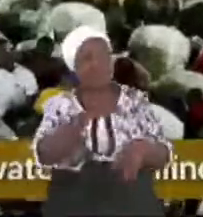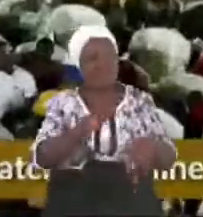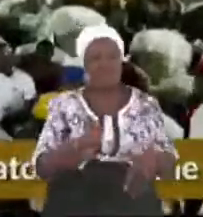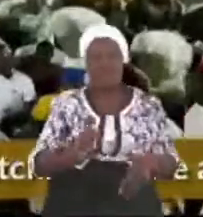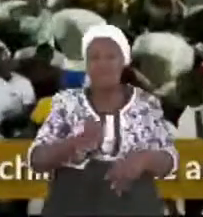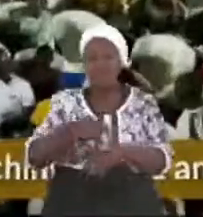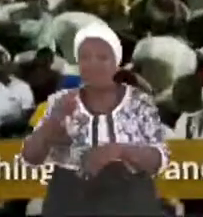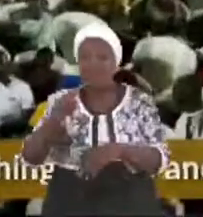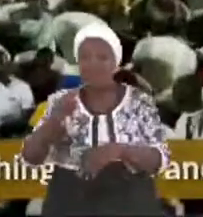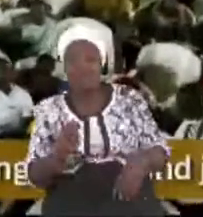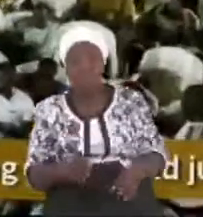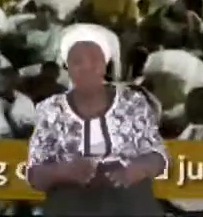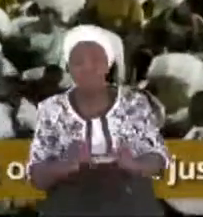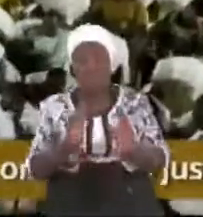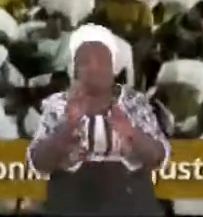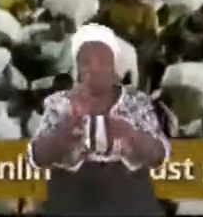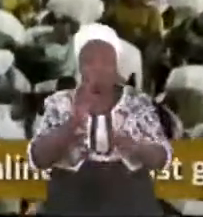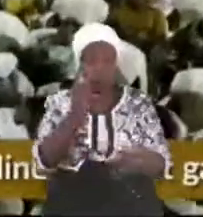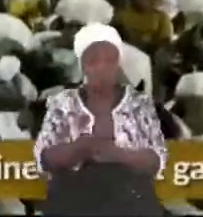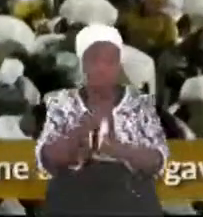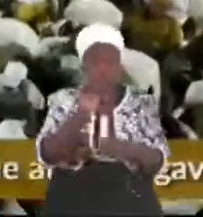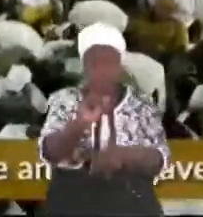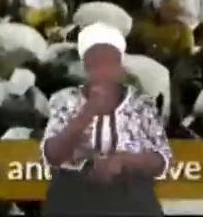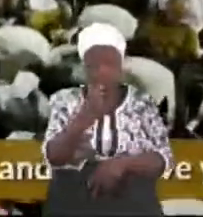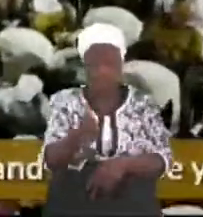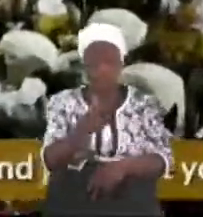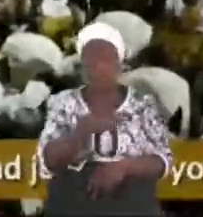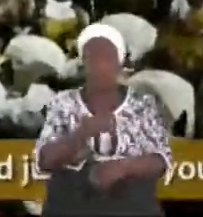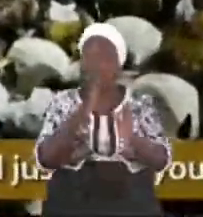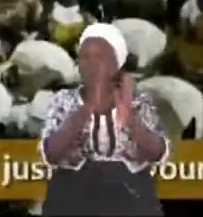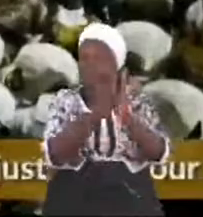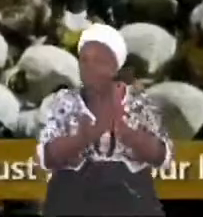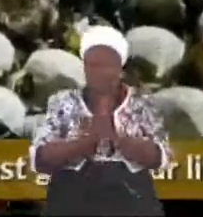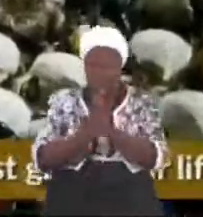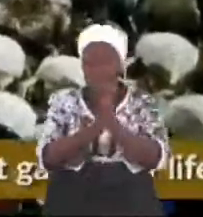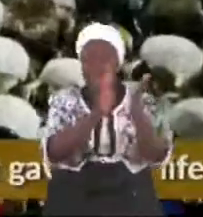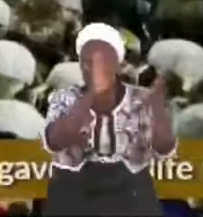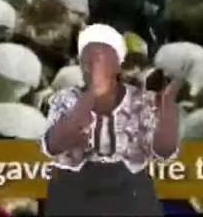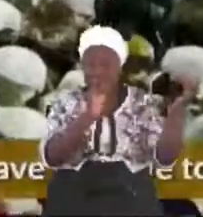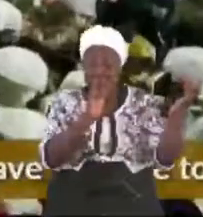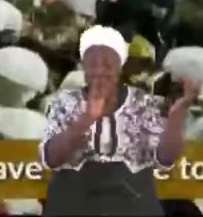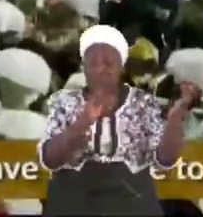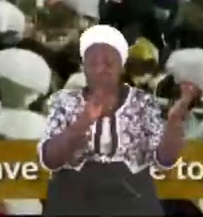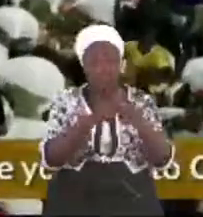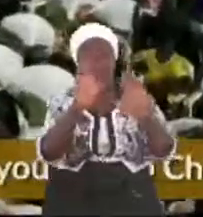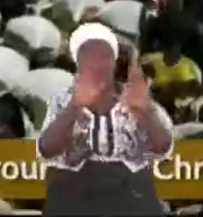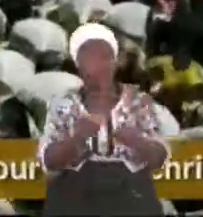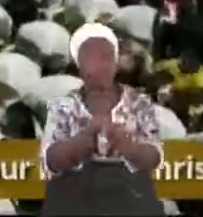sur toi, le cancer que tu as, l'hernie dont tu souffres, le pied qui est court que l'autre,